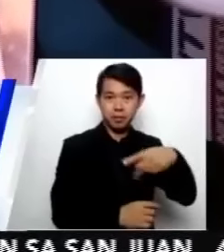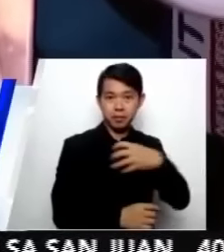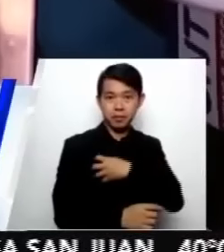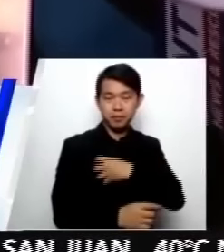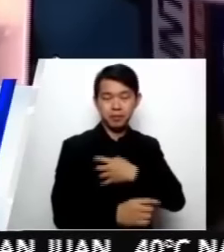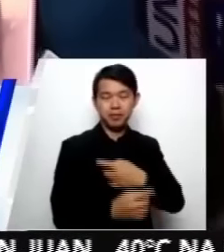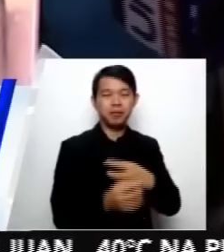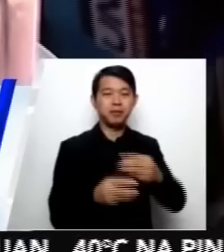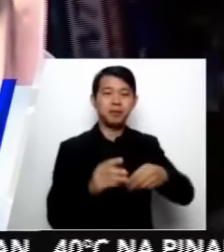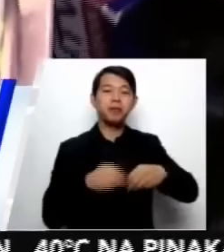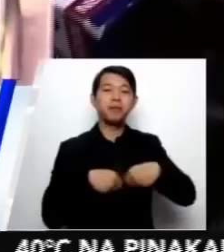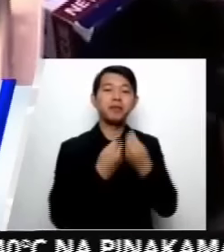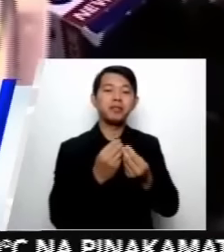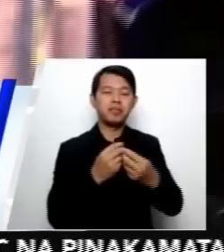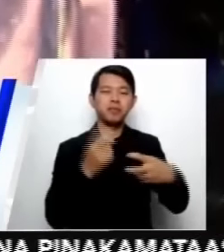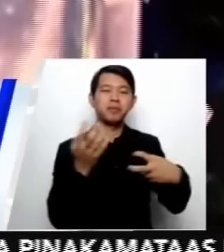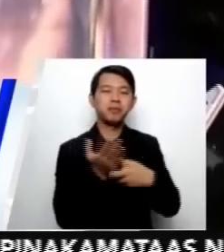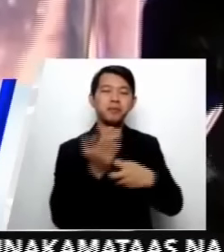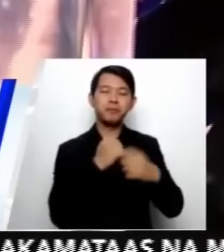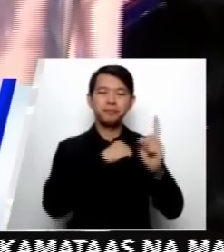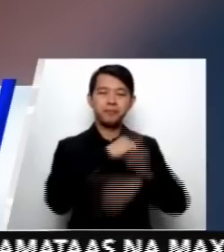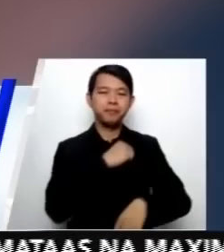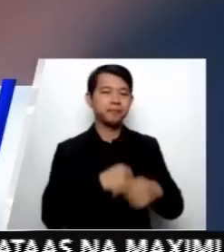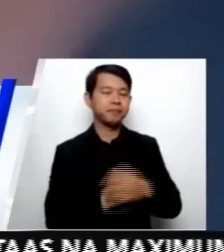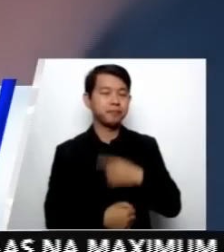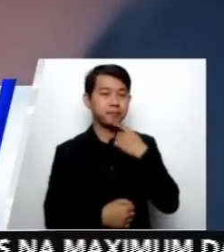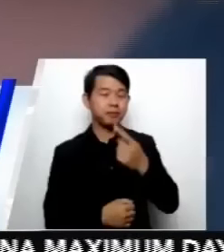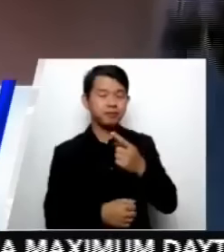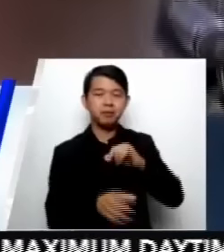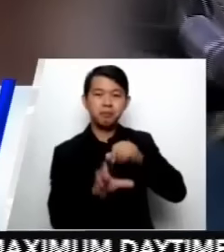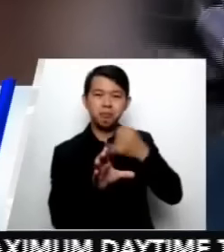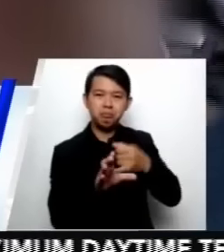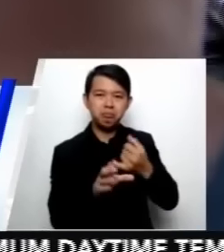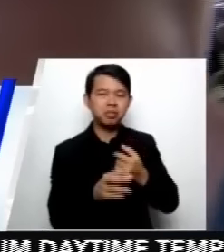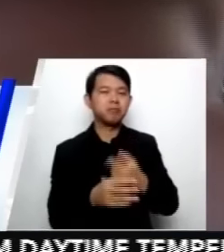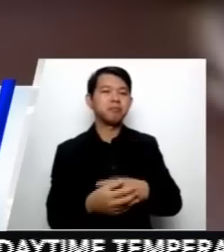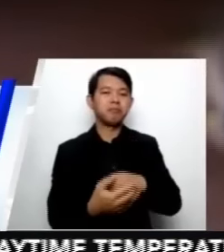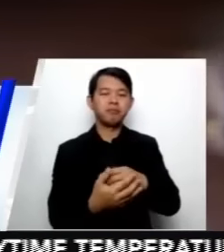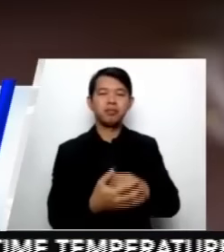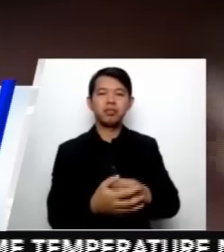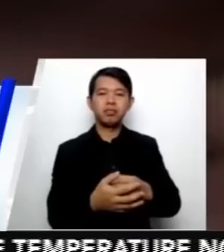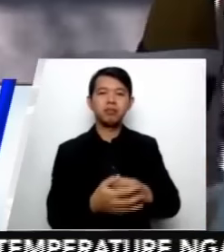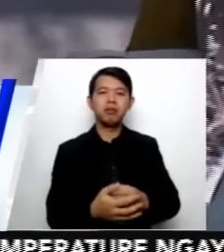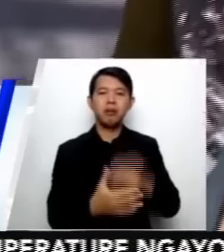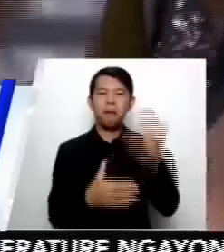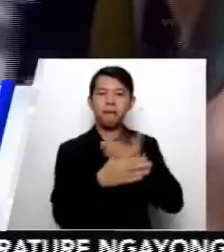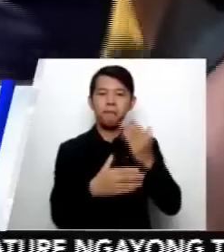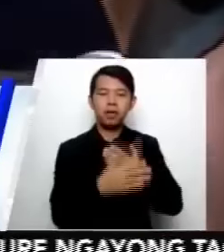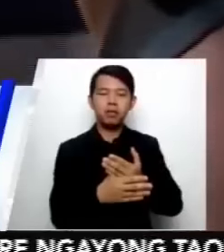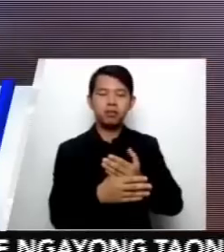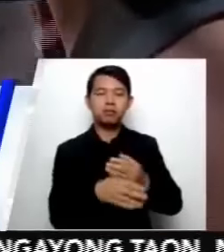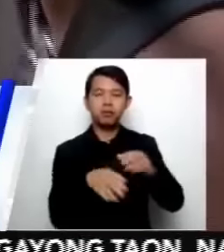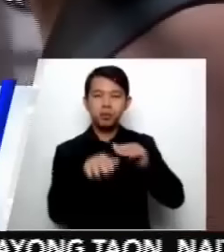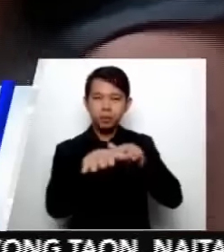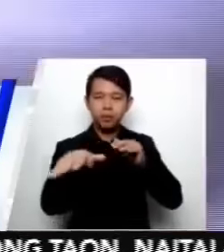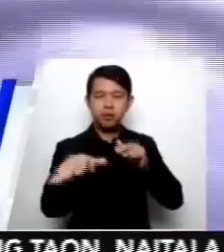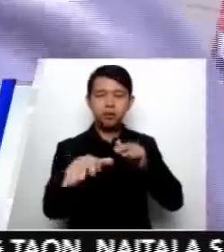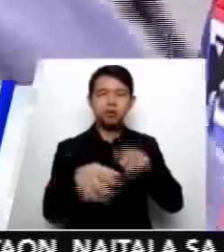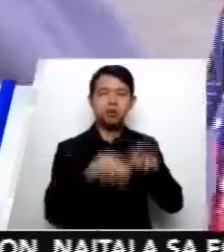sa LTFRB, hinarangan ng mga jeep ang daloy ng trapiko ng magdamag na pumarada sa bahagi ng Welcome Rotonda sa Quezon